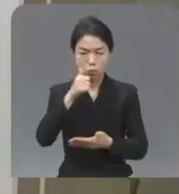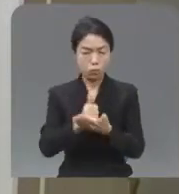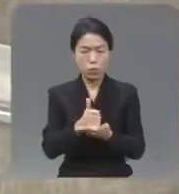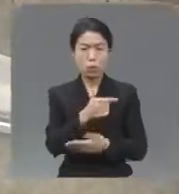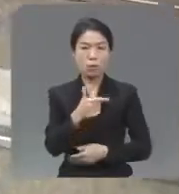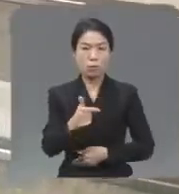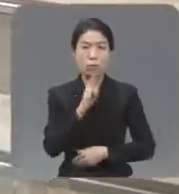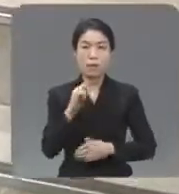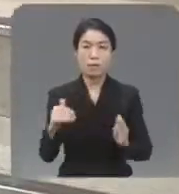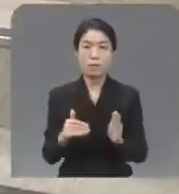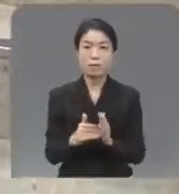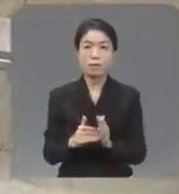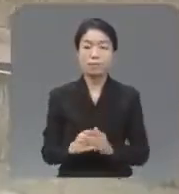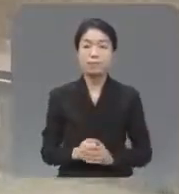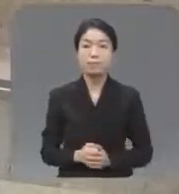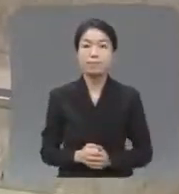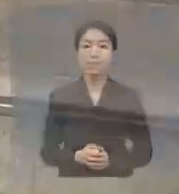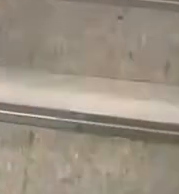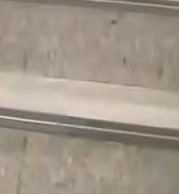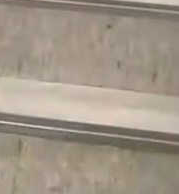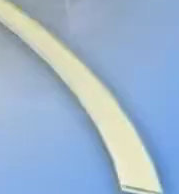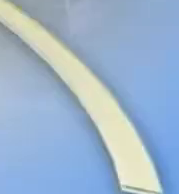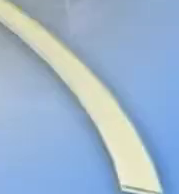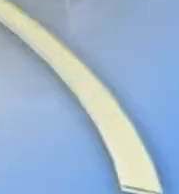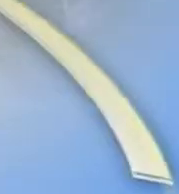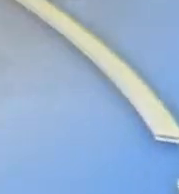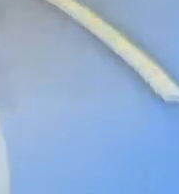않다고 판시했습니다.